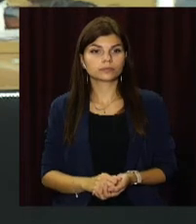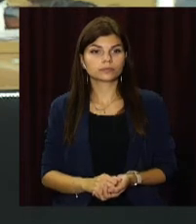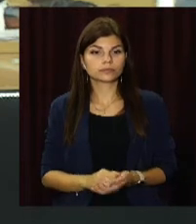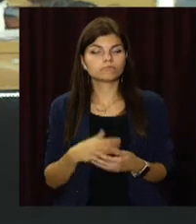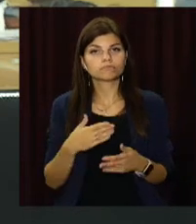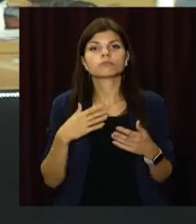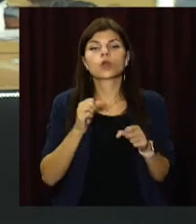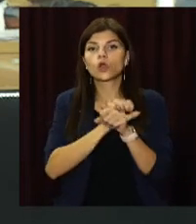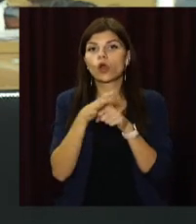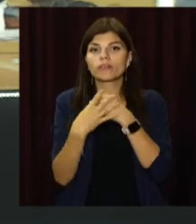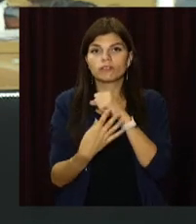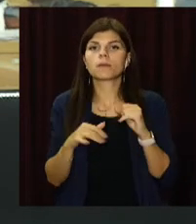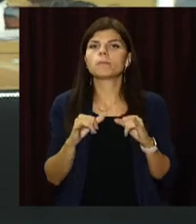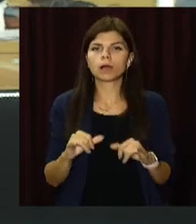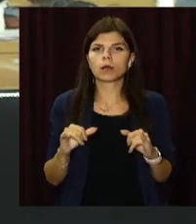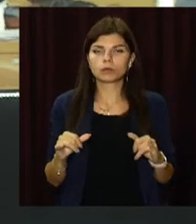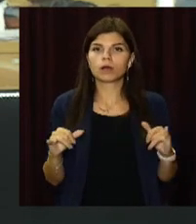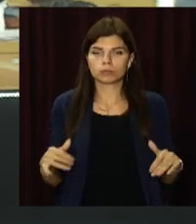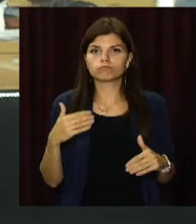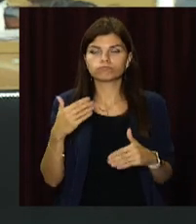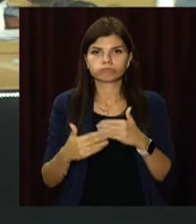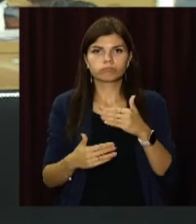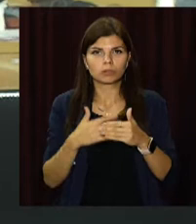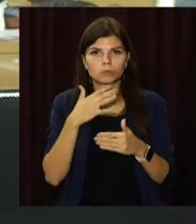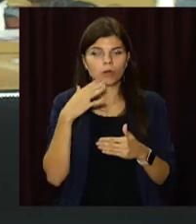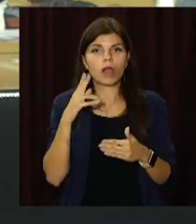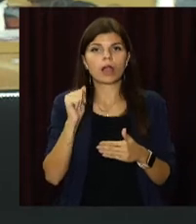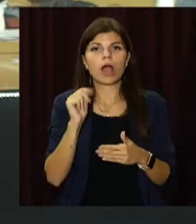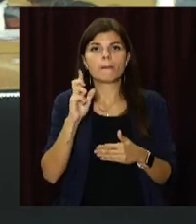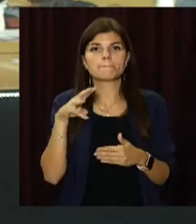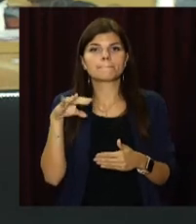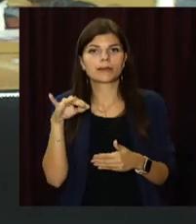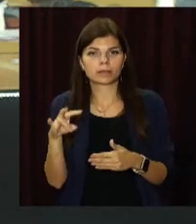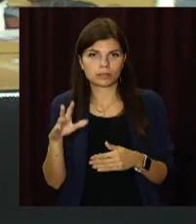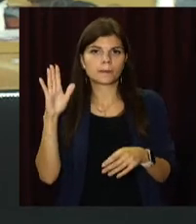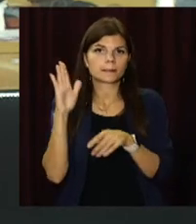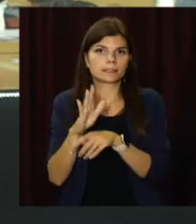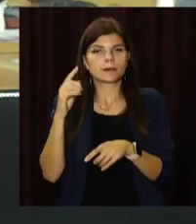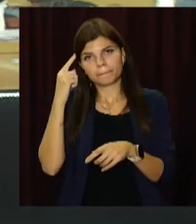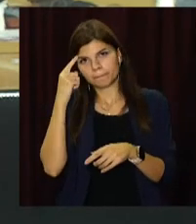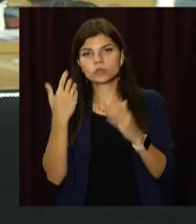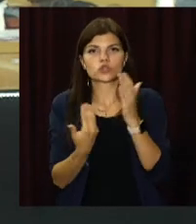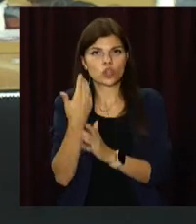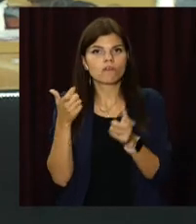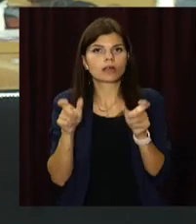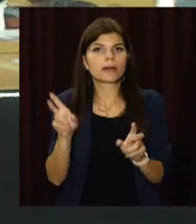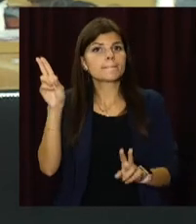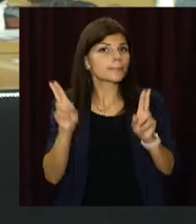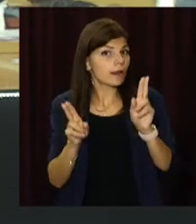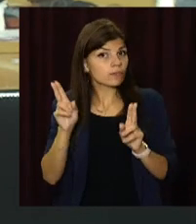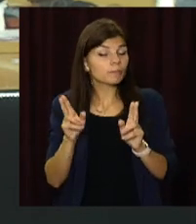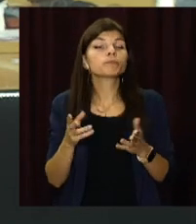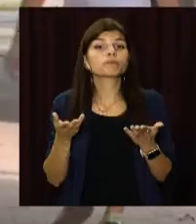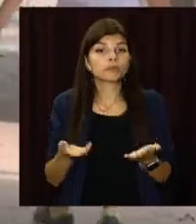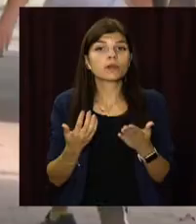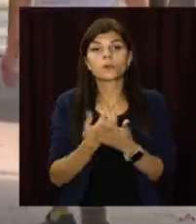Темпи поширення COVID-19 набирають обертів, тож Кабмін вніс зміни до постанови і затвердив нові карантинні правила. Тож,